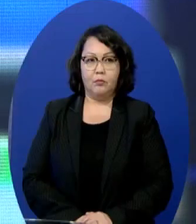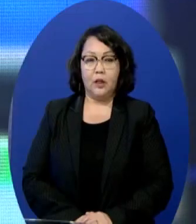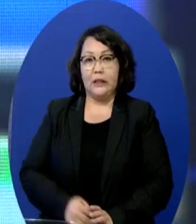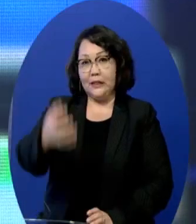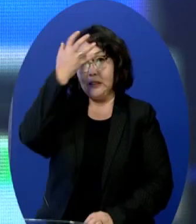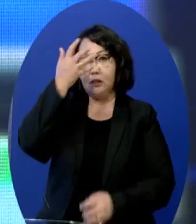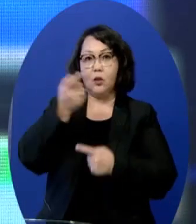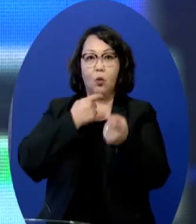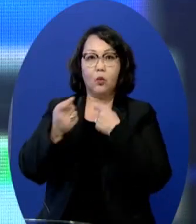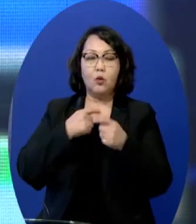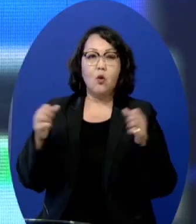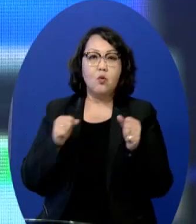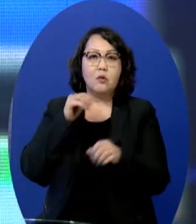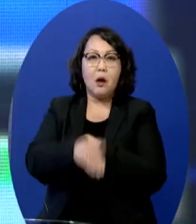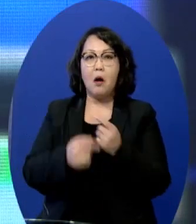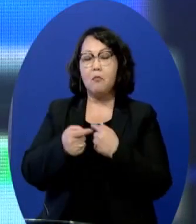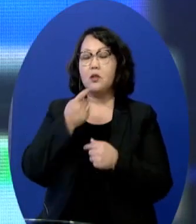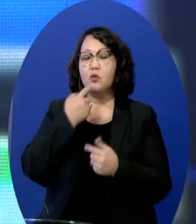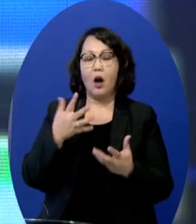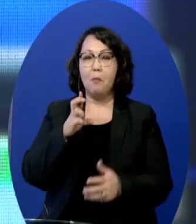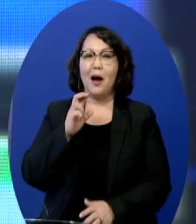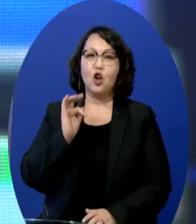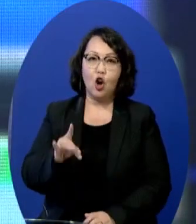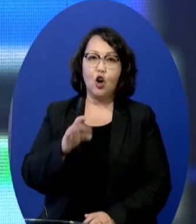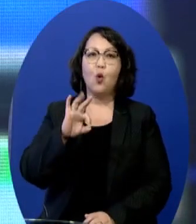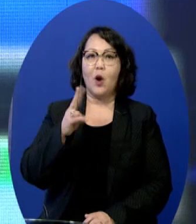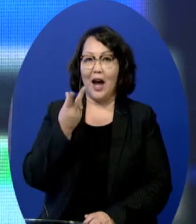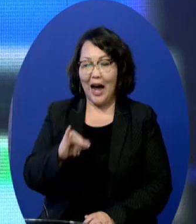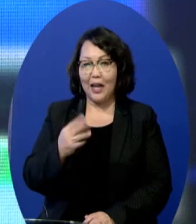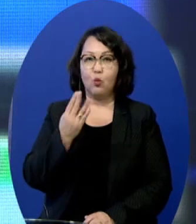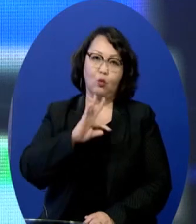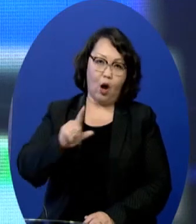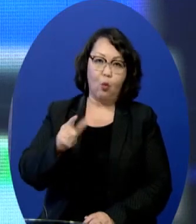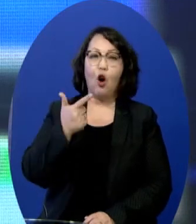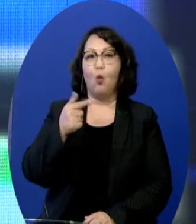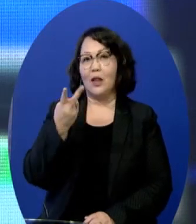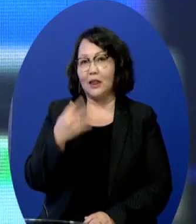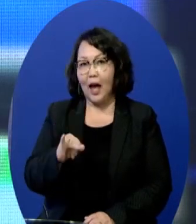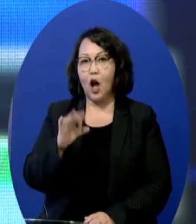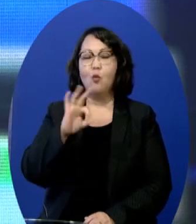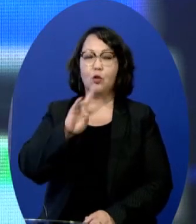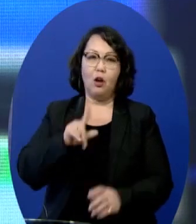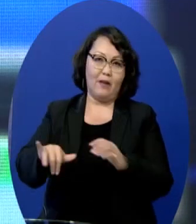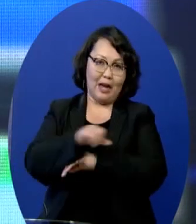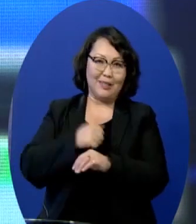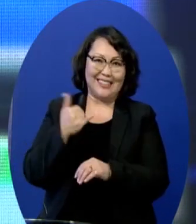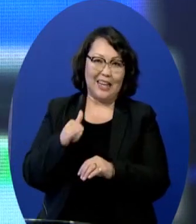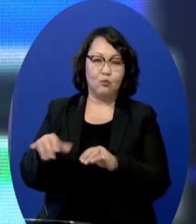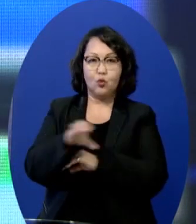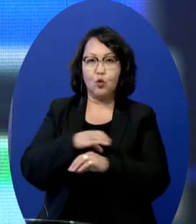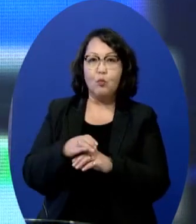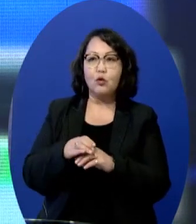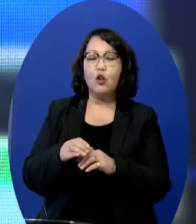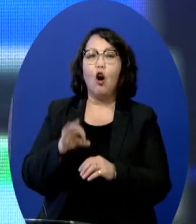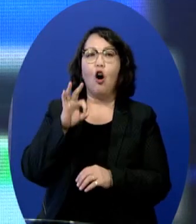Засгийн газрын хуралдаанаар үйлчлэлтэй хүндэрч байгаа Баян Хонгор, Өвөр Хангай, Дунд Говь, Говьалтай, Өмнө Говь аймгийн зарим сумд отролж байгаа малчтад